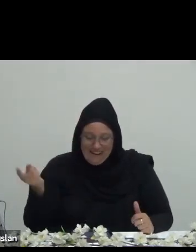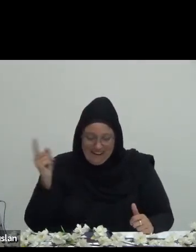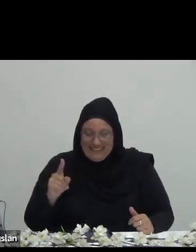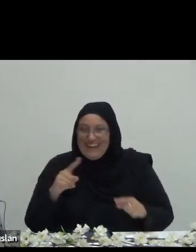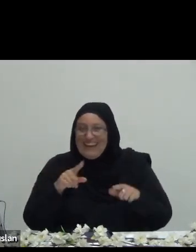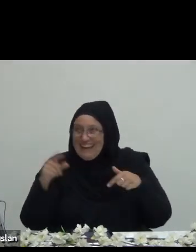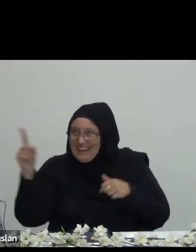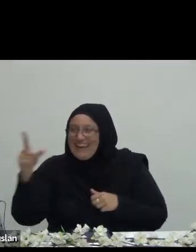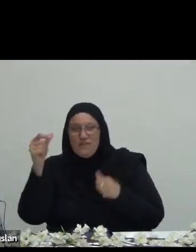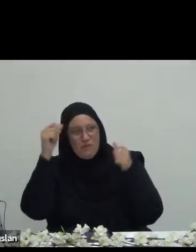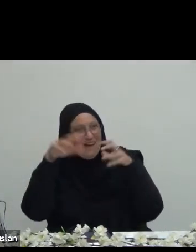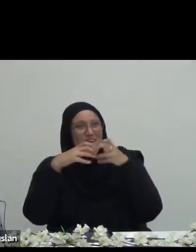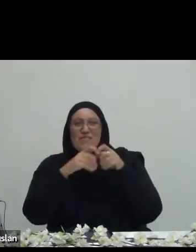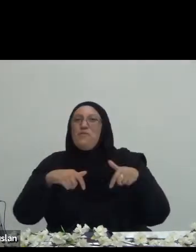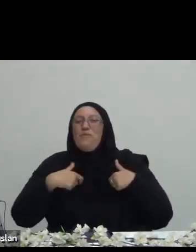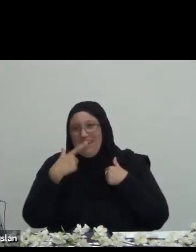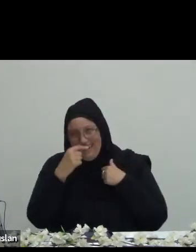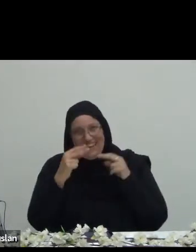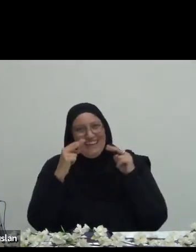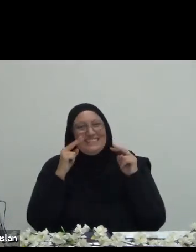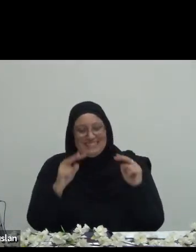والشهادة.